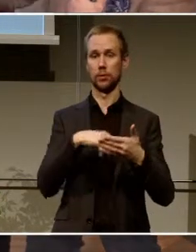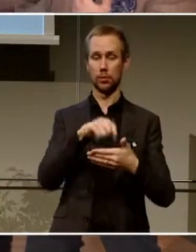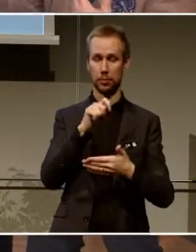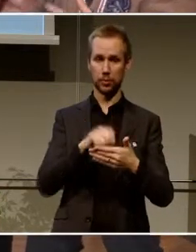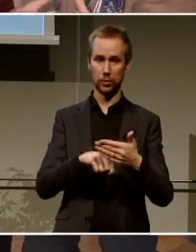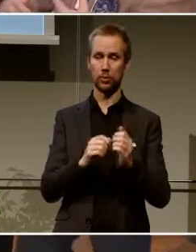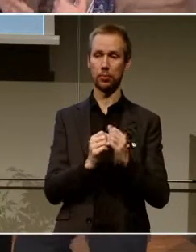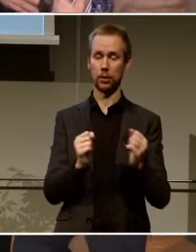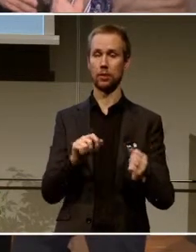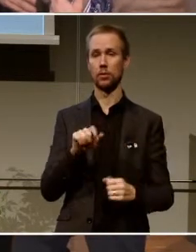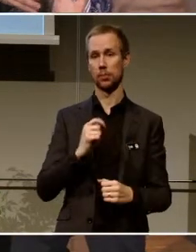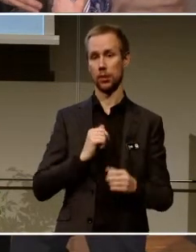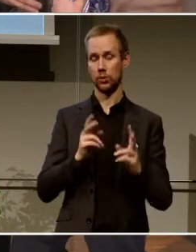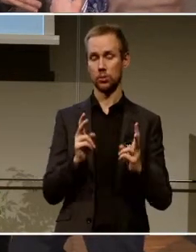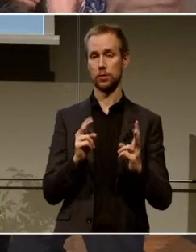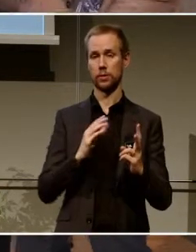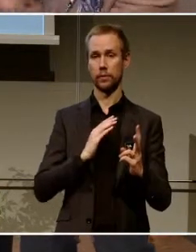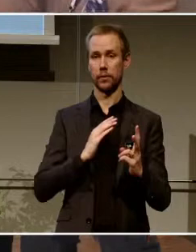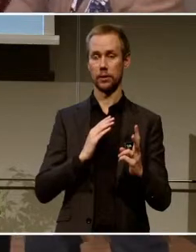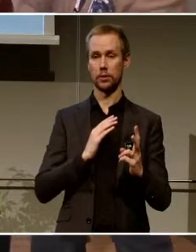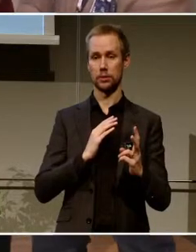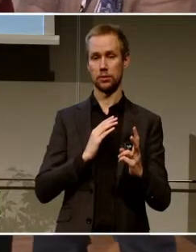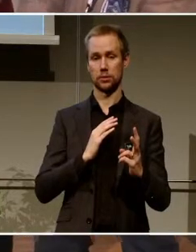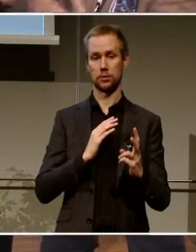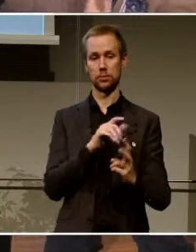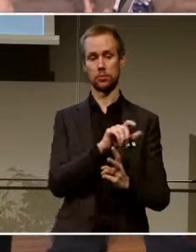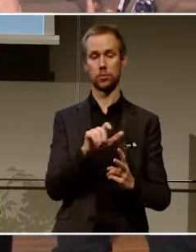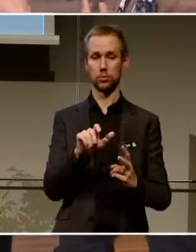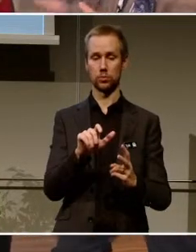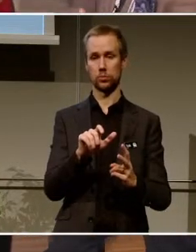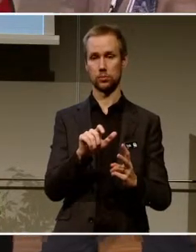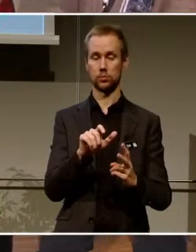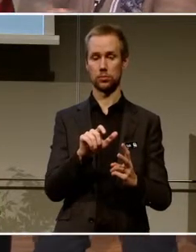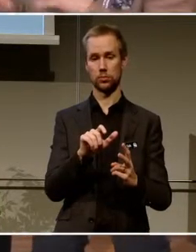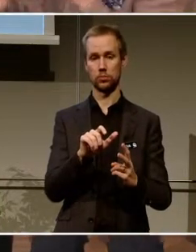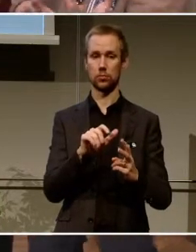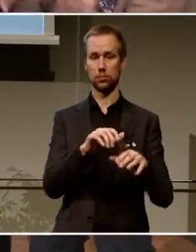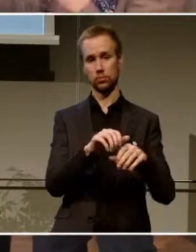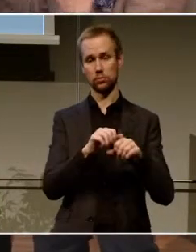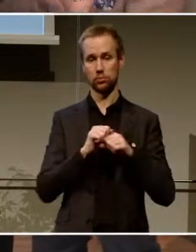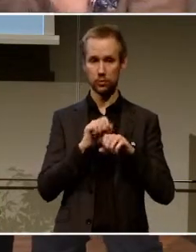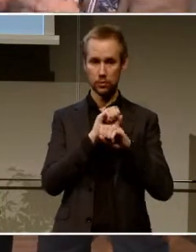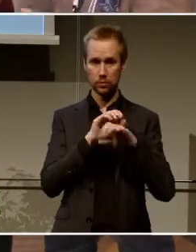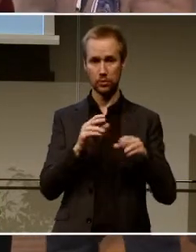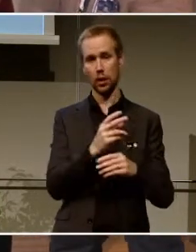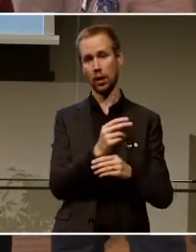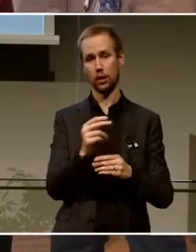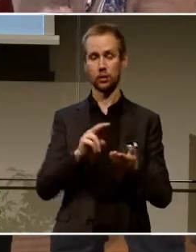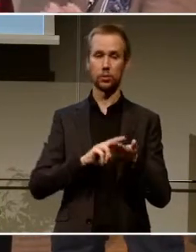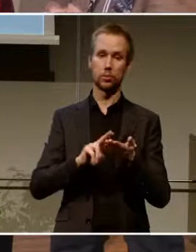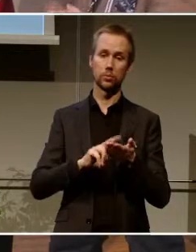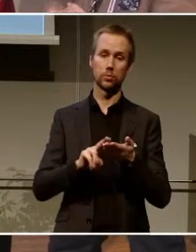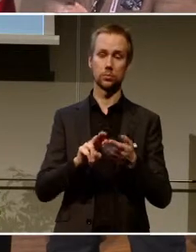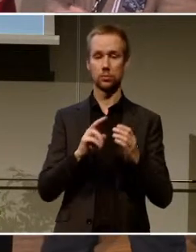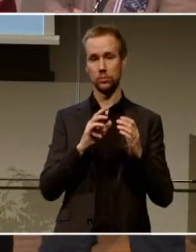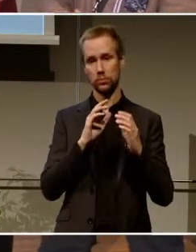en mottagarpart för ett budskap på ett annat kontor. Oavsett om det är social omsorg eller kulturfrid eller vad det kan tänkas